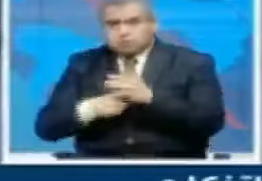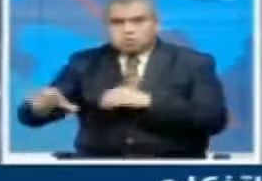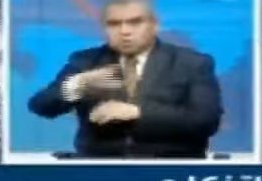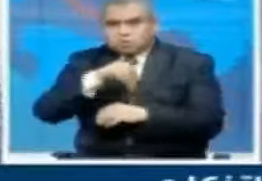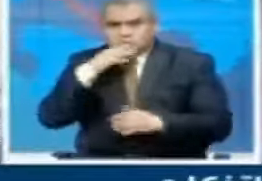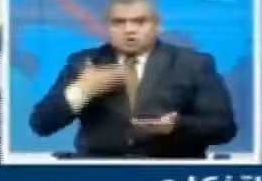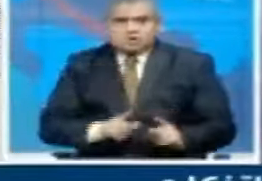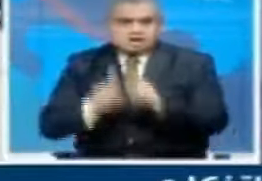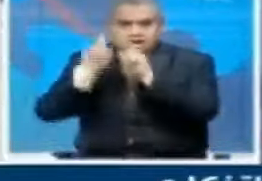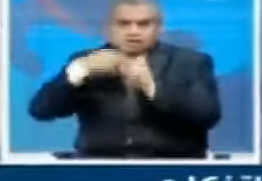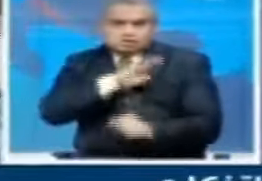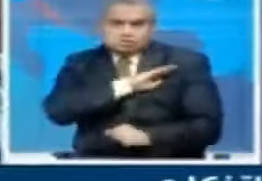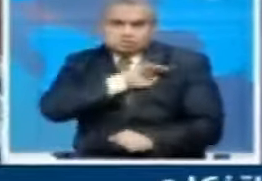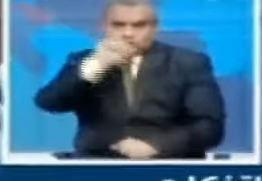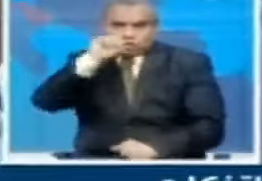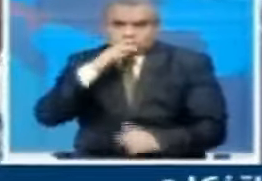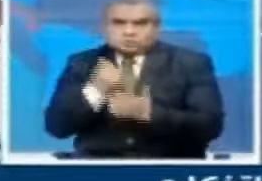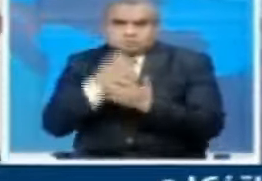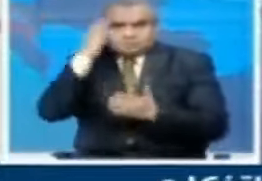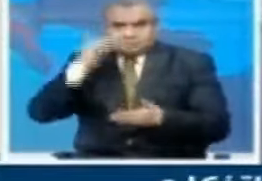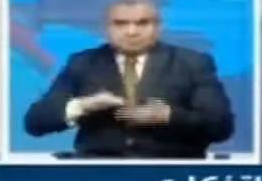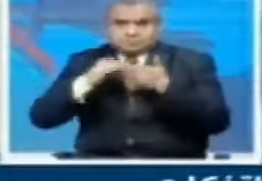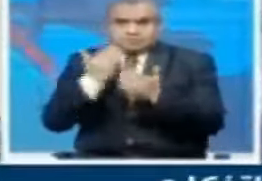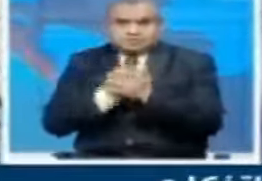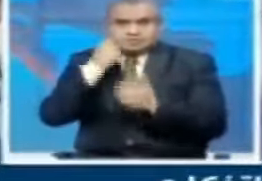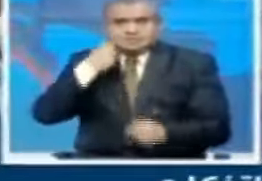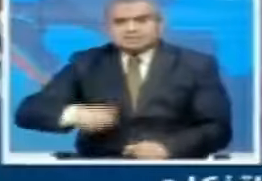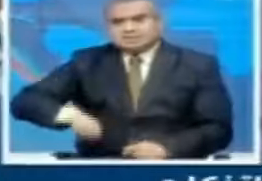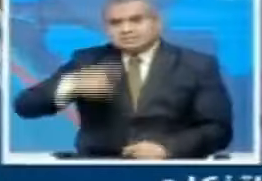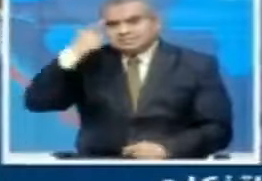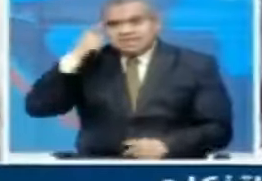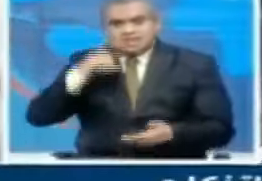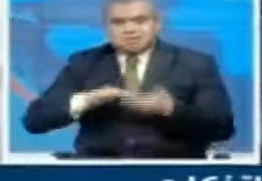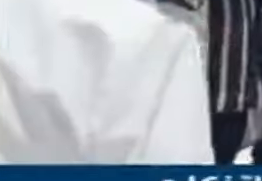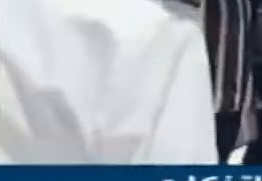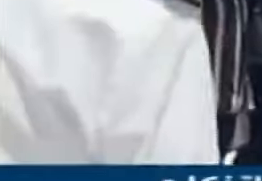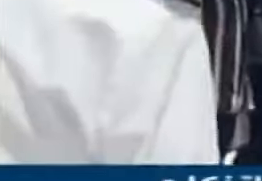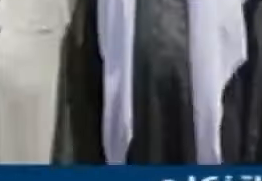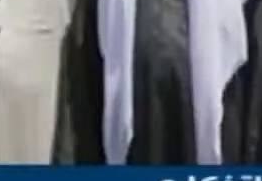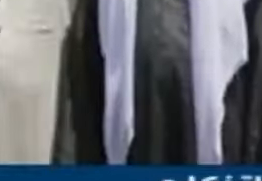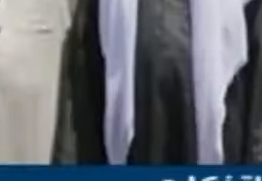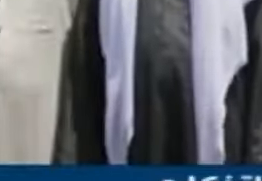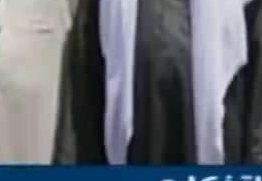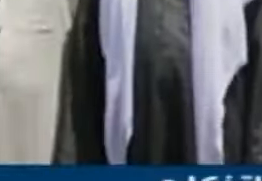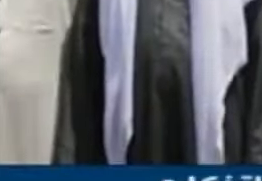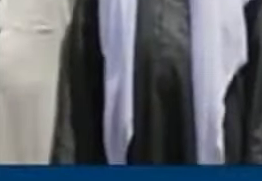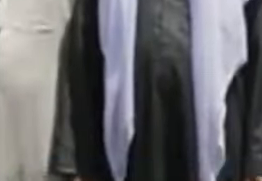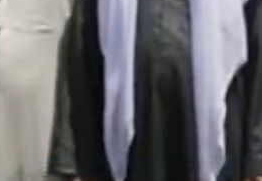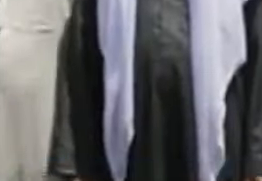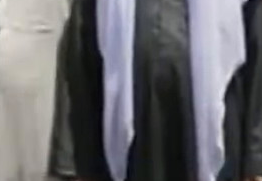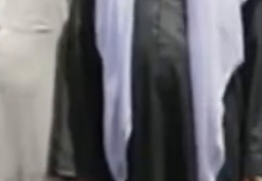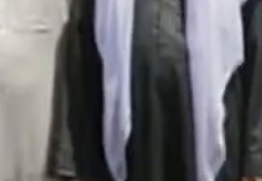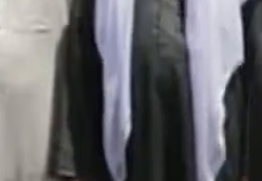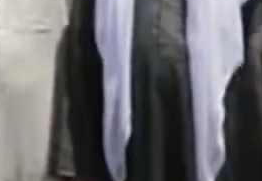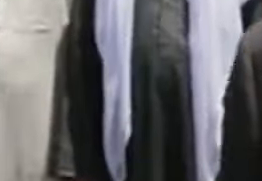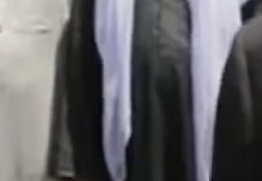شهداء القوات المسلحة الذين ضحوا بدمائهم الغالية لاستعادة سيناء. كل التحية والتقدير لشهداء